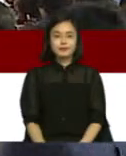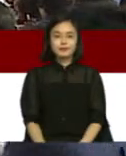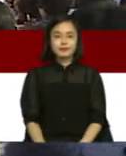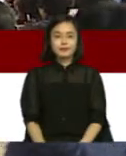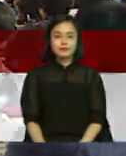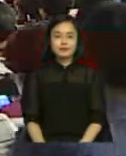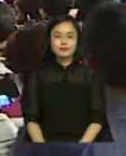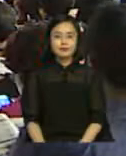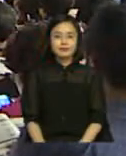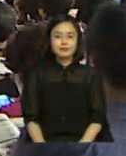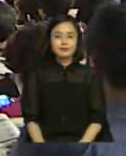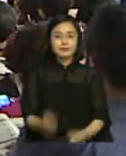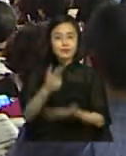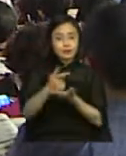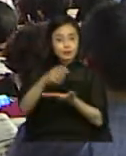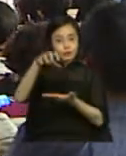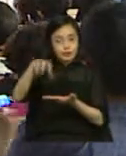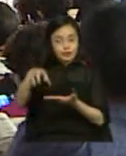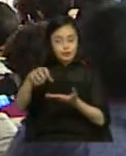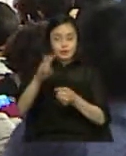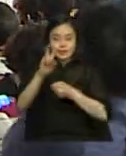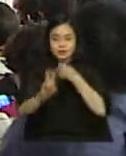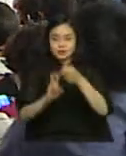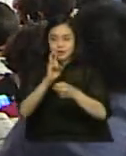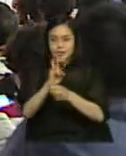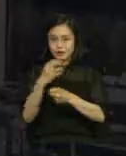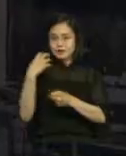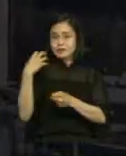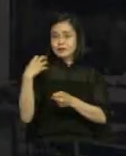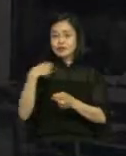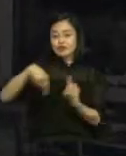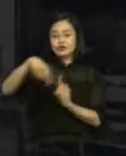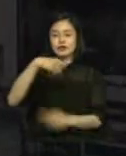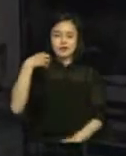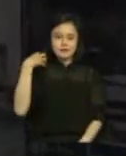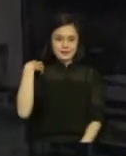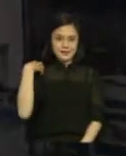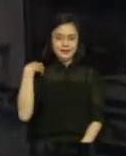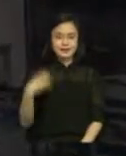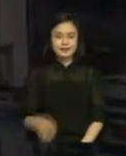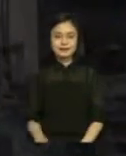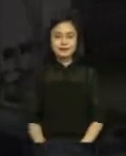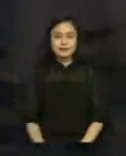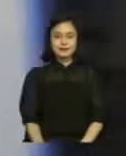연말이며 노원구에서 20년간 소유하고 광운대학교가 운영할 예정입니다.